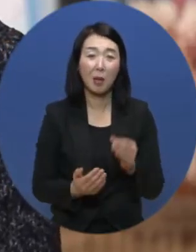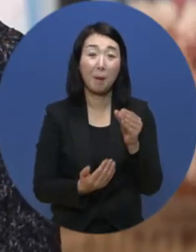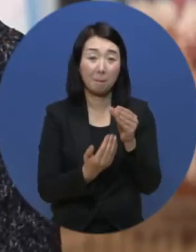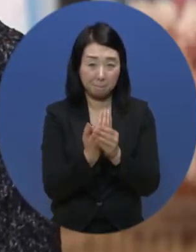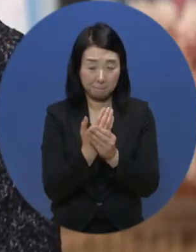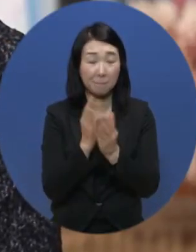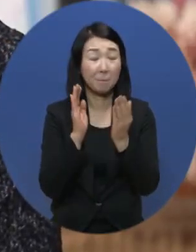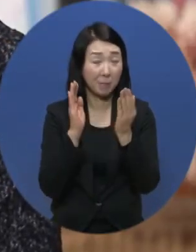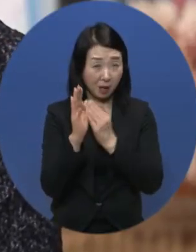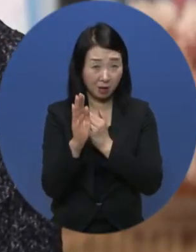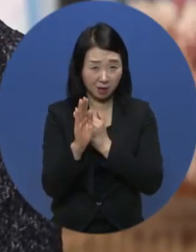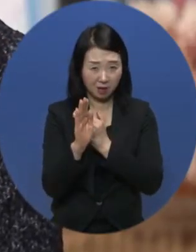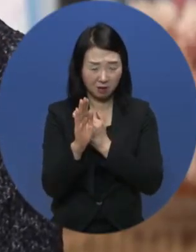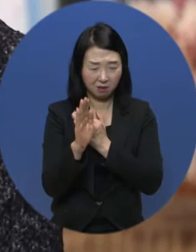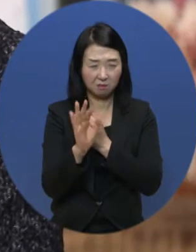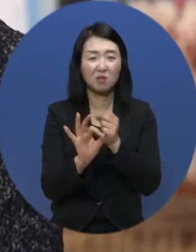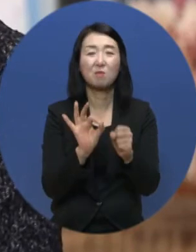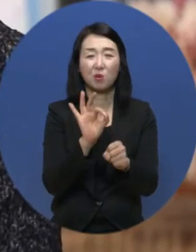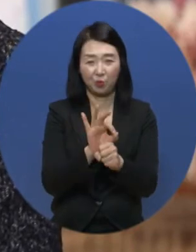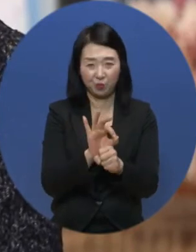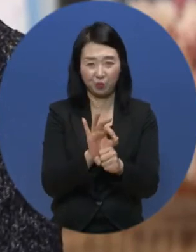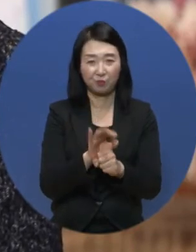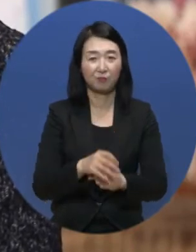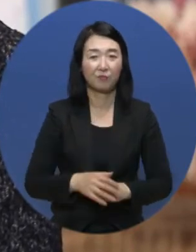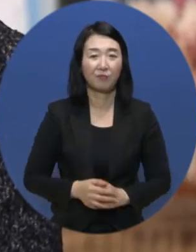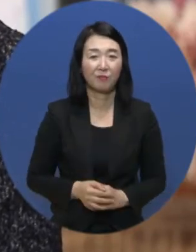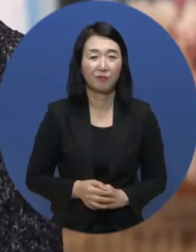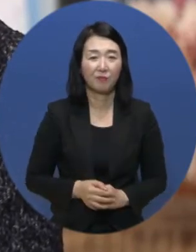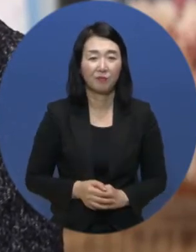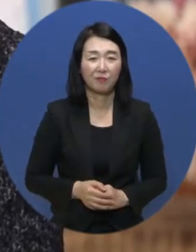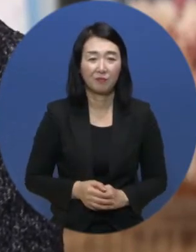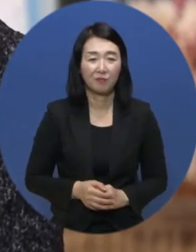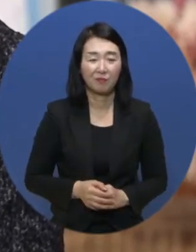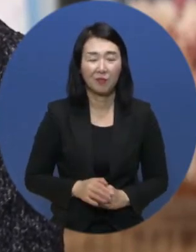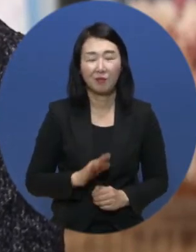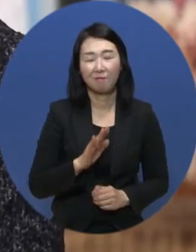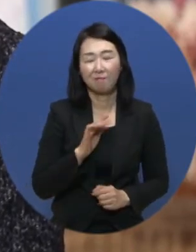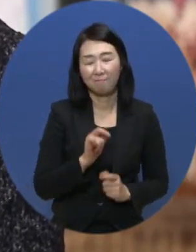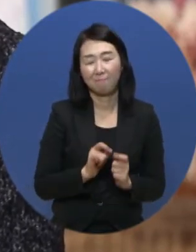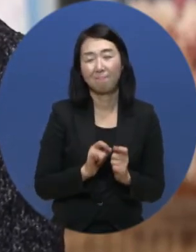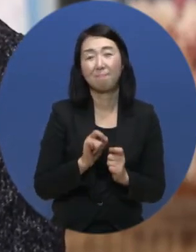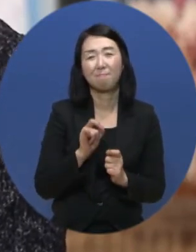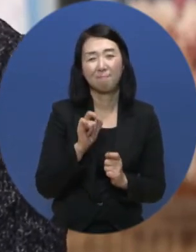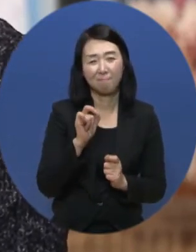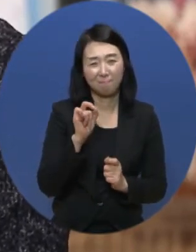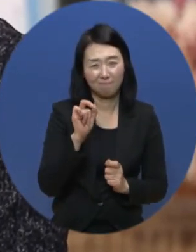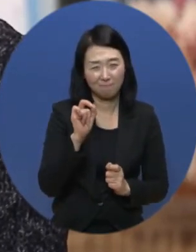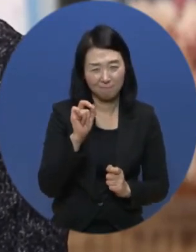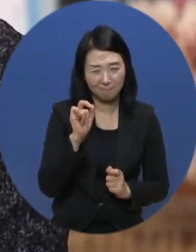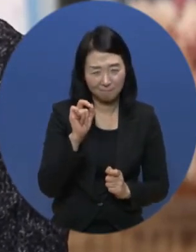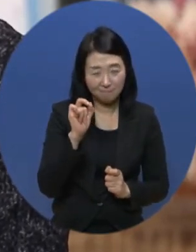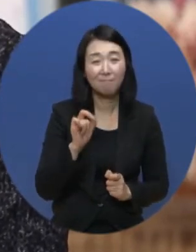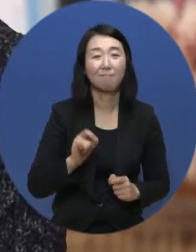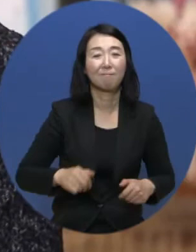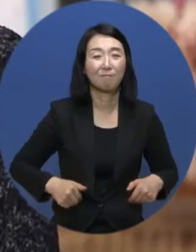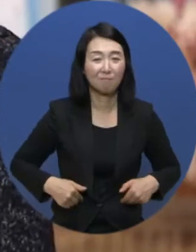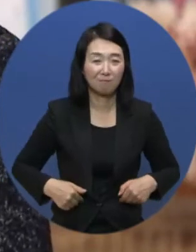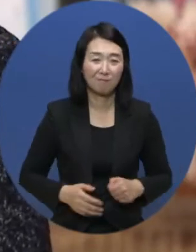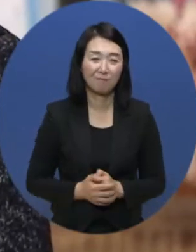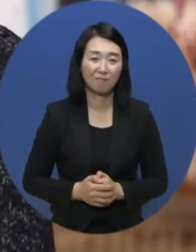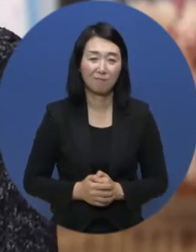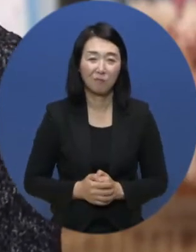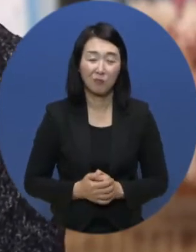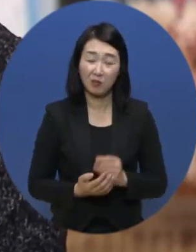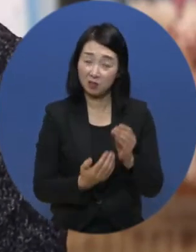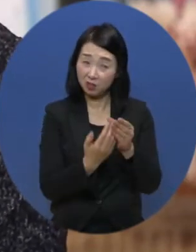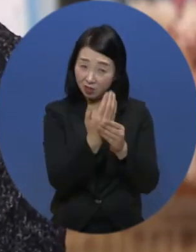10년 정도 됐거든요. 뭐 짧지 않은 기간이라고 생각을 하는데 아직도 그 사고 당시의